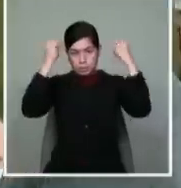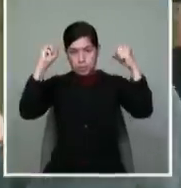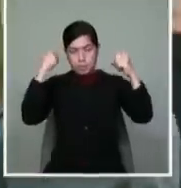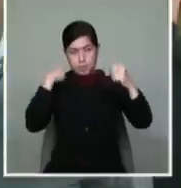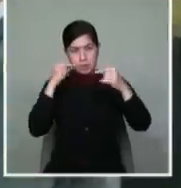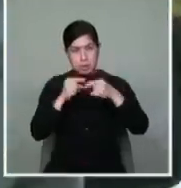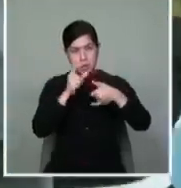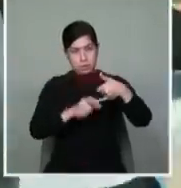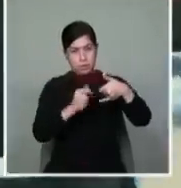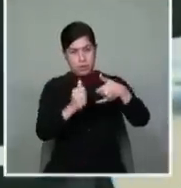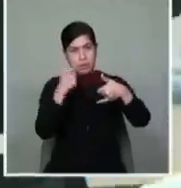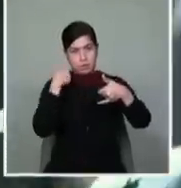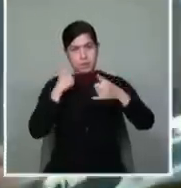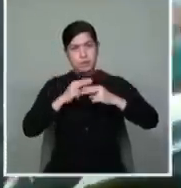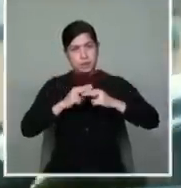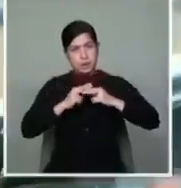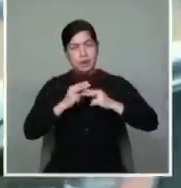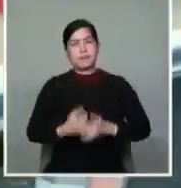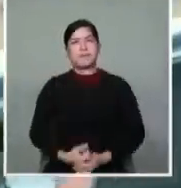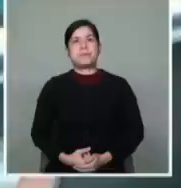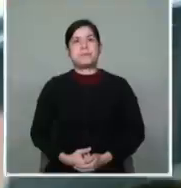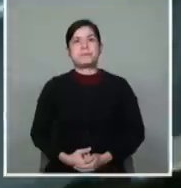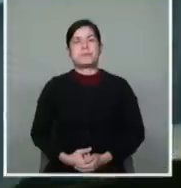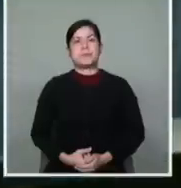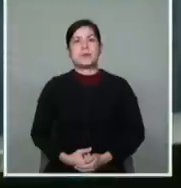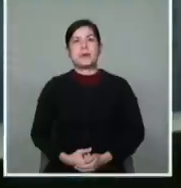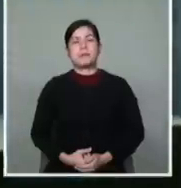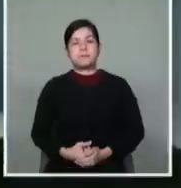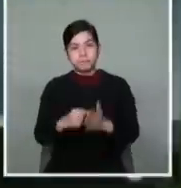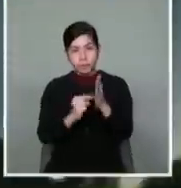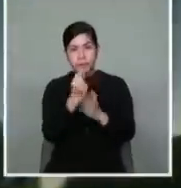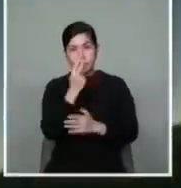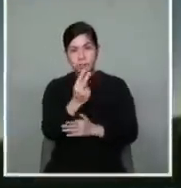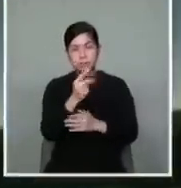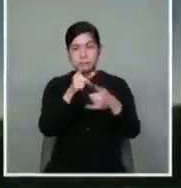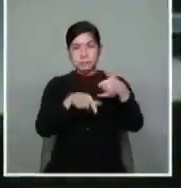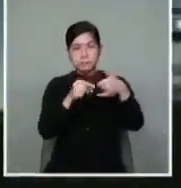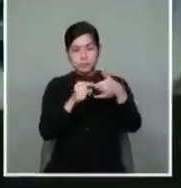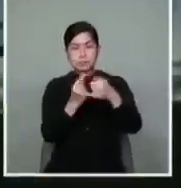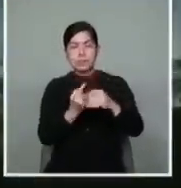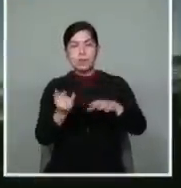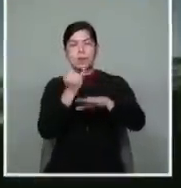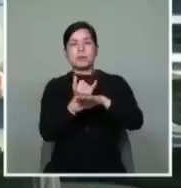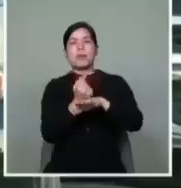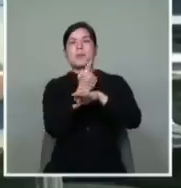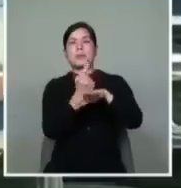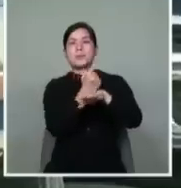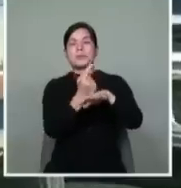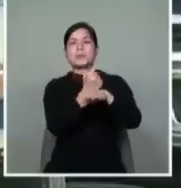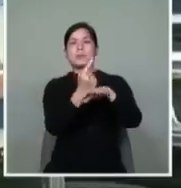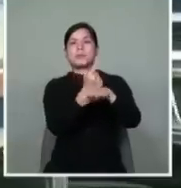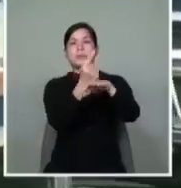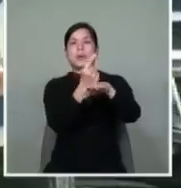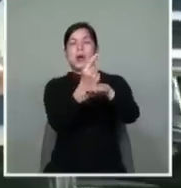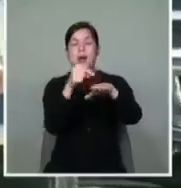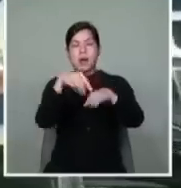แต่ว่าเห็นไหมคะเขาก็เดินอย่างช้าๆนะคะตอนแรกเนี่ยเราก็เห็นภาพช่วงเวลาที่เขาขึ้นเฮลิคอปเตอร์ประจำตำแหน่งมารีนวันเพื่อออก